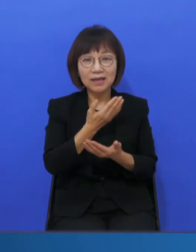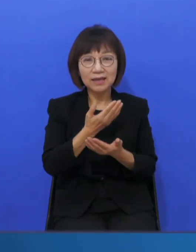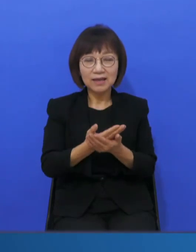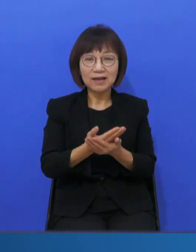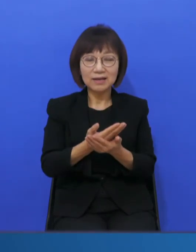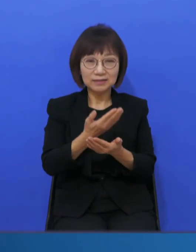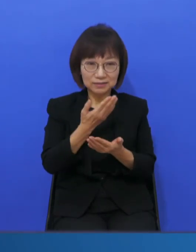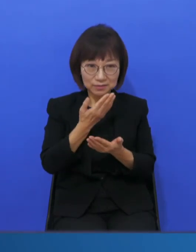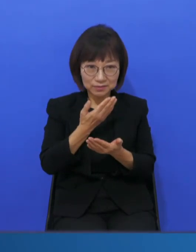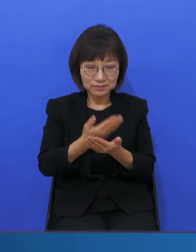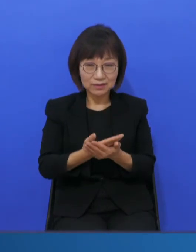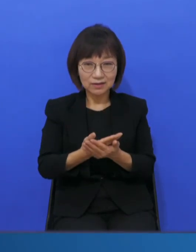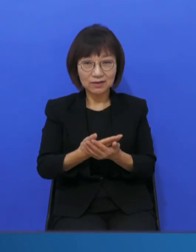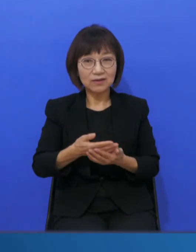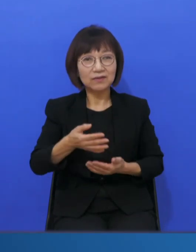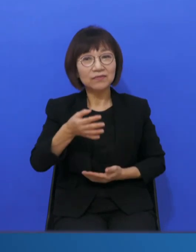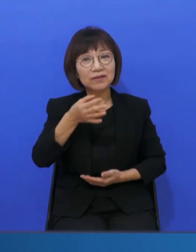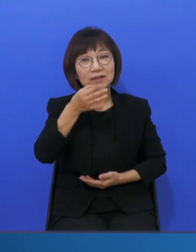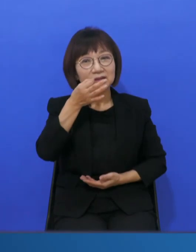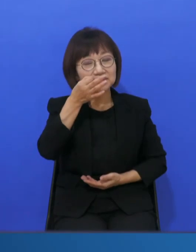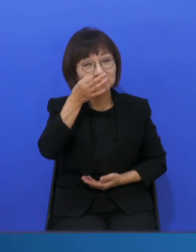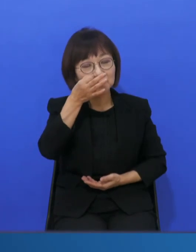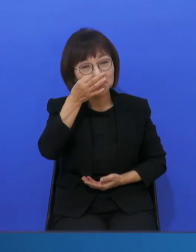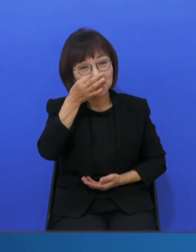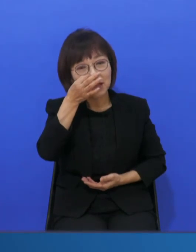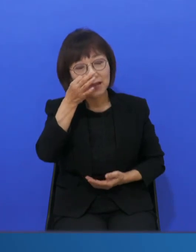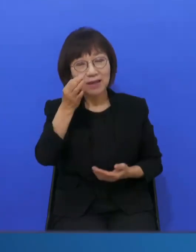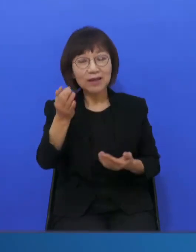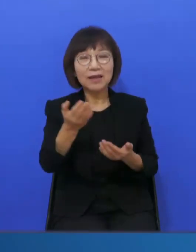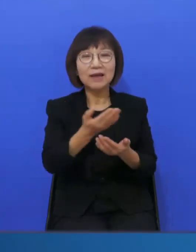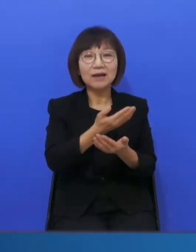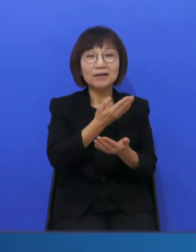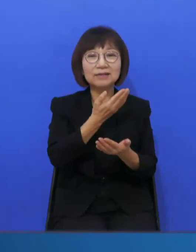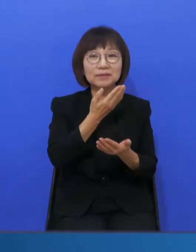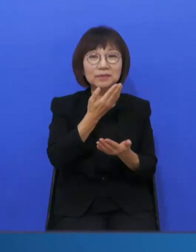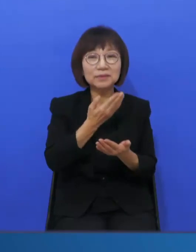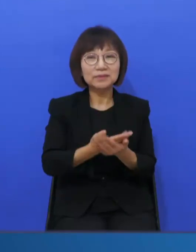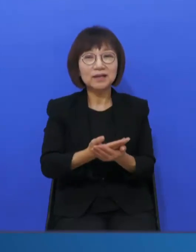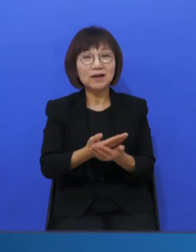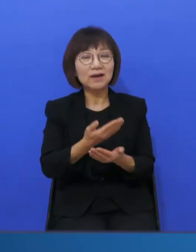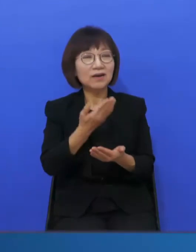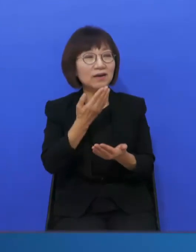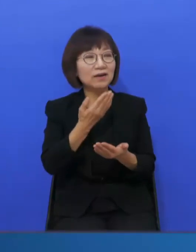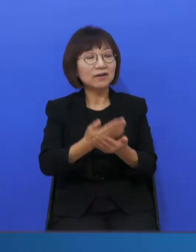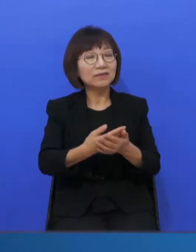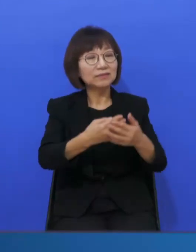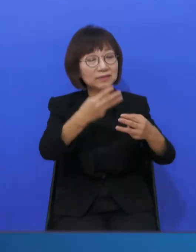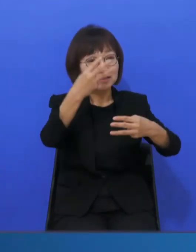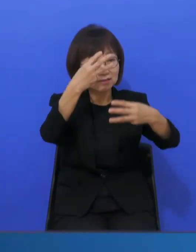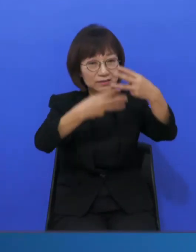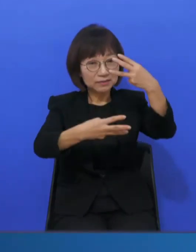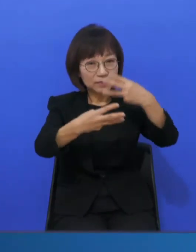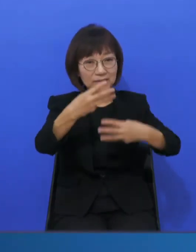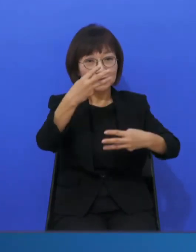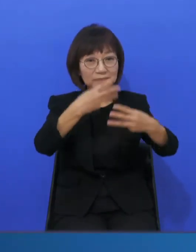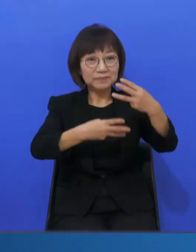보게 하소서. 보게 하소서.